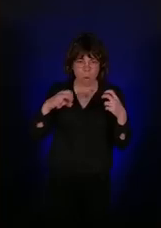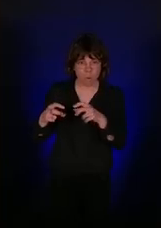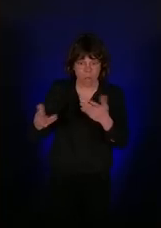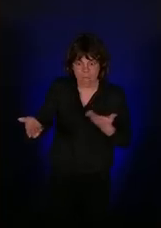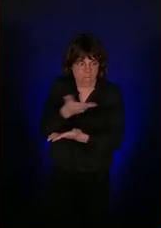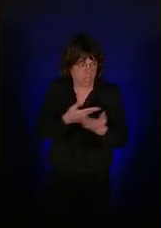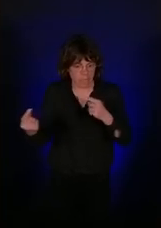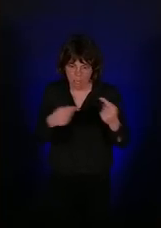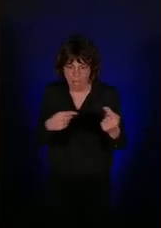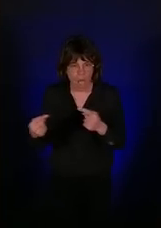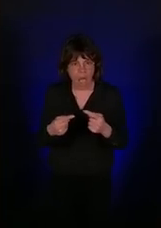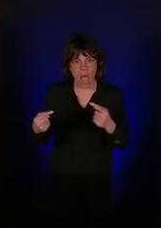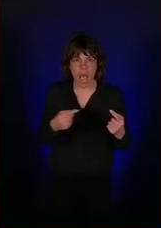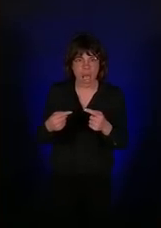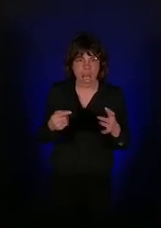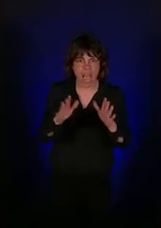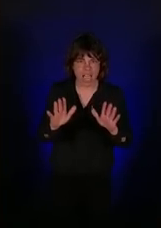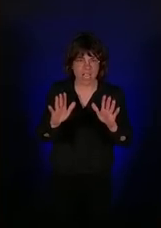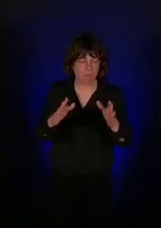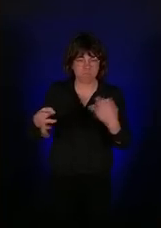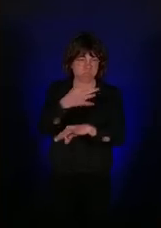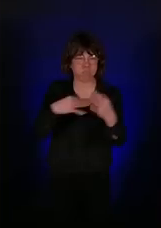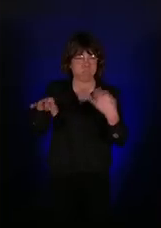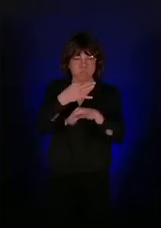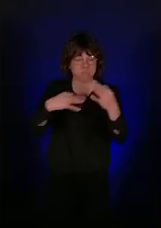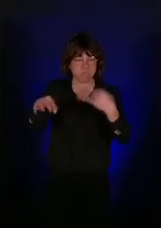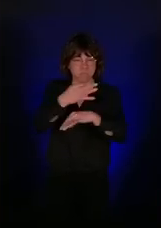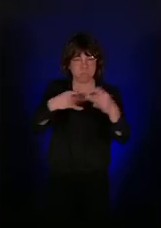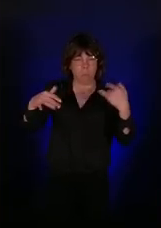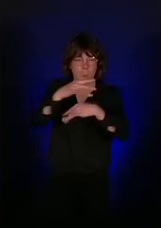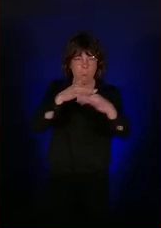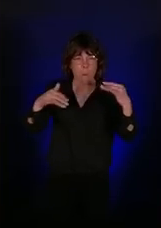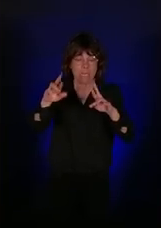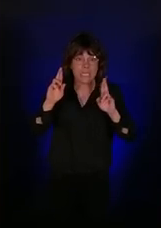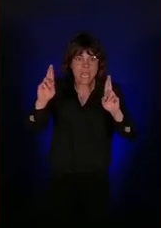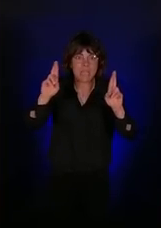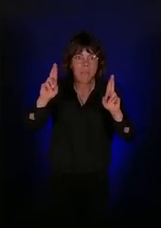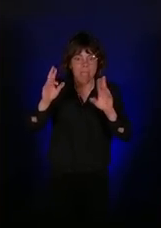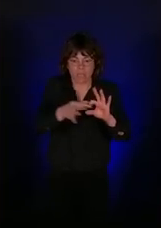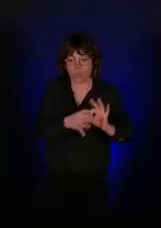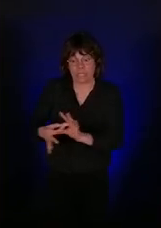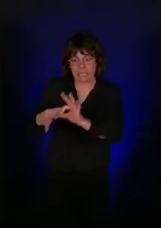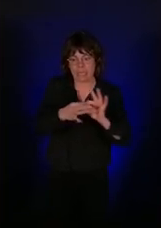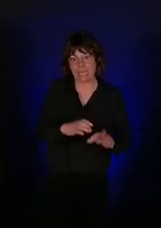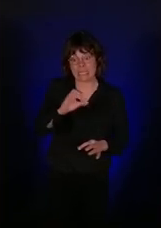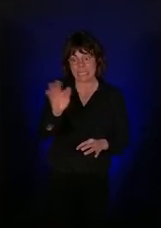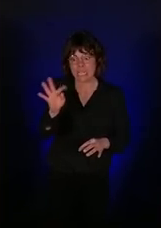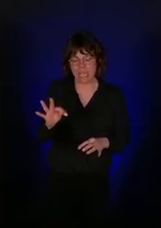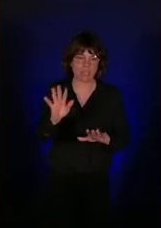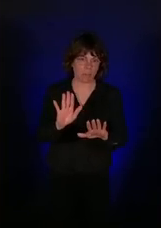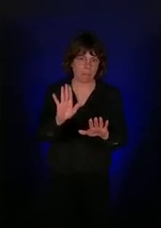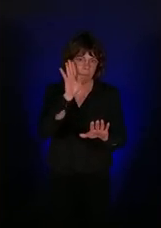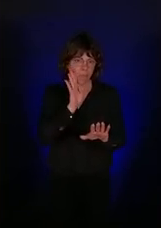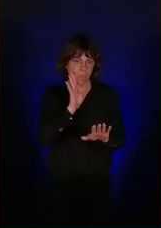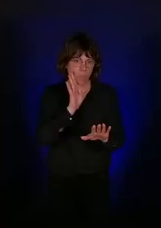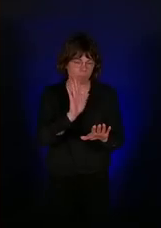Catherine. Catherine, placé un instant. Sous le signe s'il vous plaît, de la les lutte. Camarades, un instant. Et je l'espère de l'unité de la CGT. Attends, Catherine, un instant.